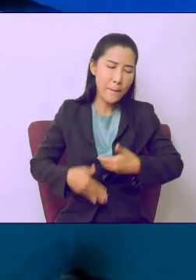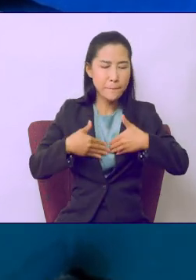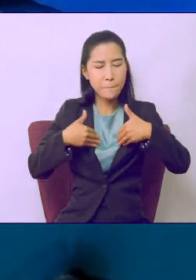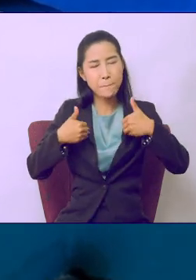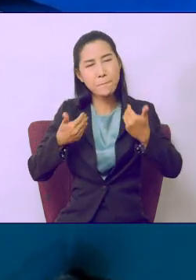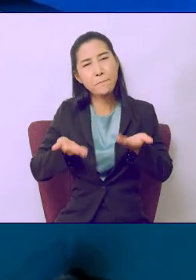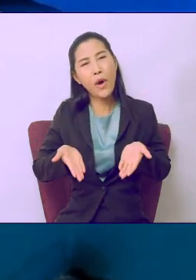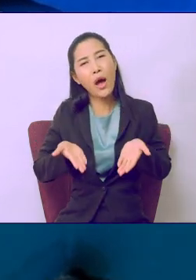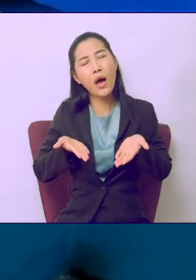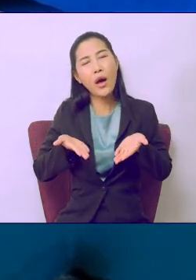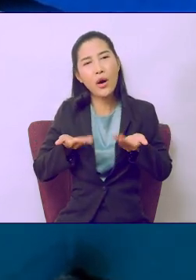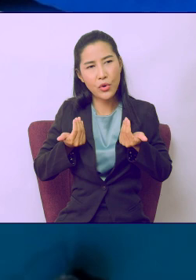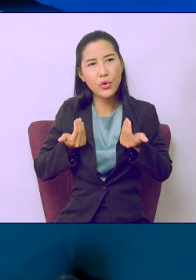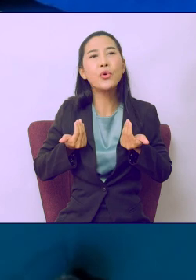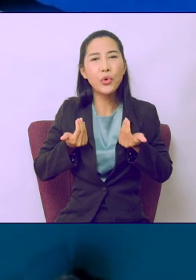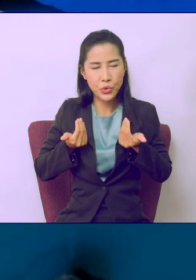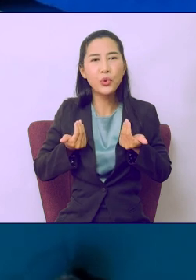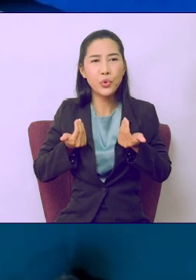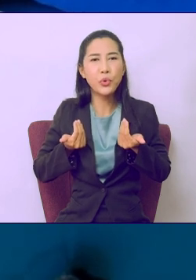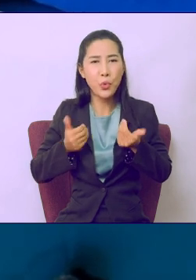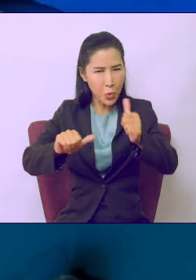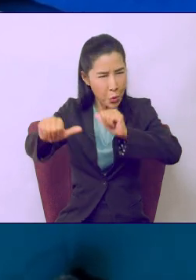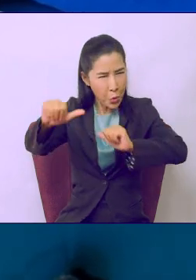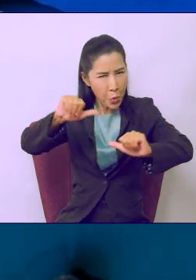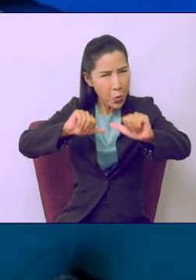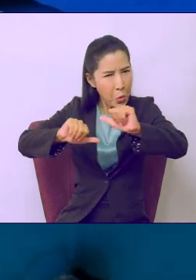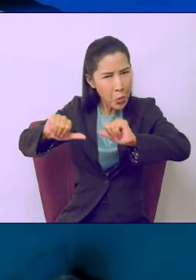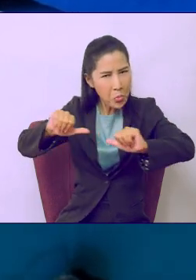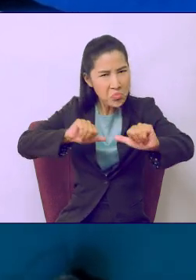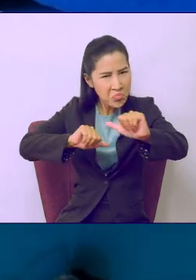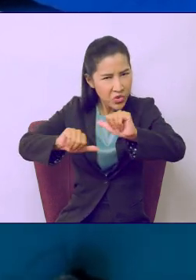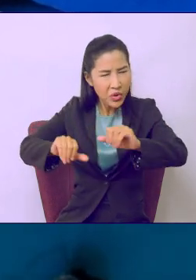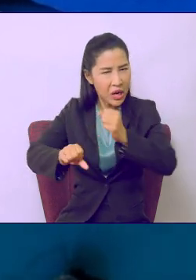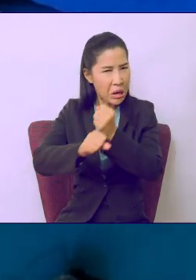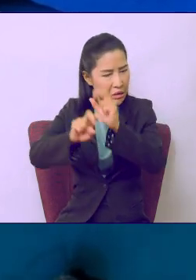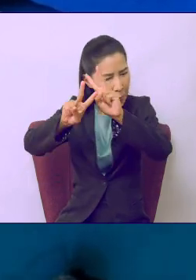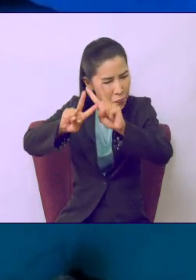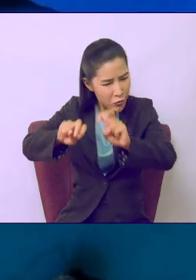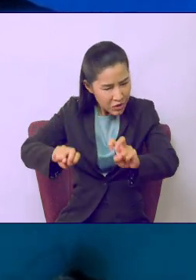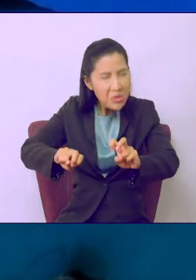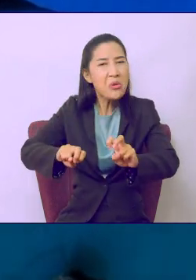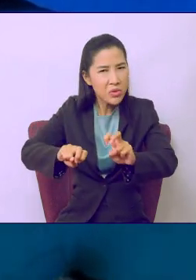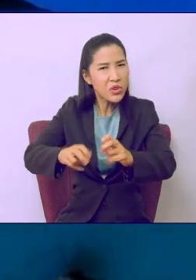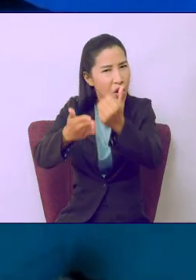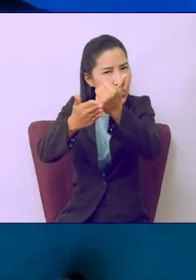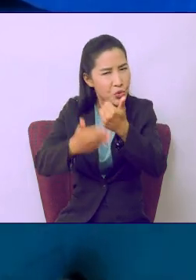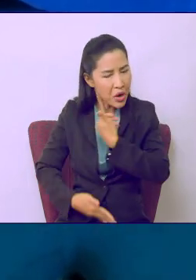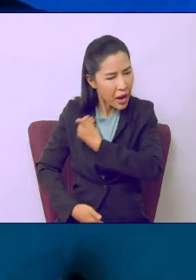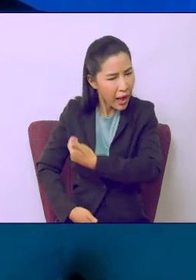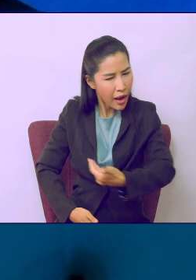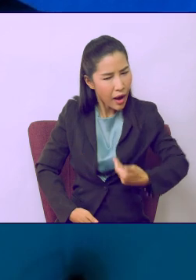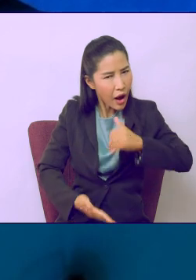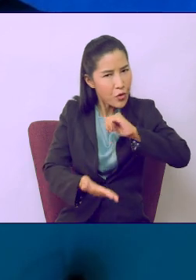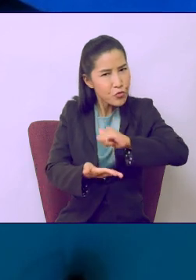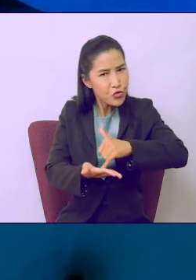ตอนนี้จับสารตัวนี้เยอะมากเลยนะครับกำลังกำลังที่เป็นเค้าเรียกอะไรนะเป็นที่นิยมในการทำวิจัยอ่ะว่ามันมีผลต่อร่างกายเรายังไงบ้างนะครับ